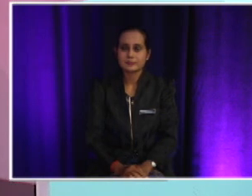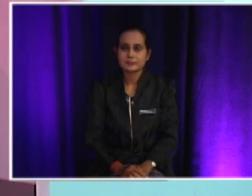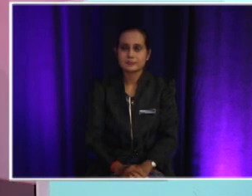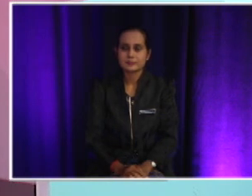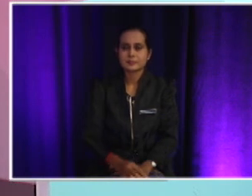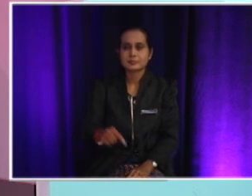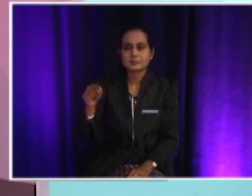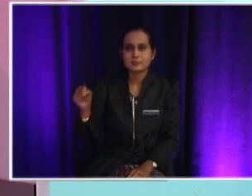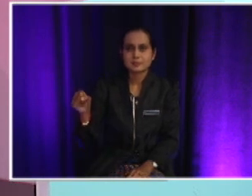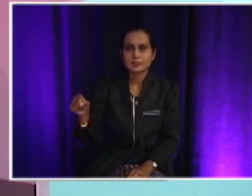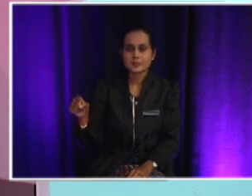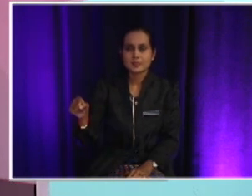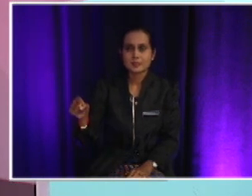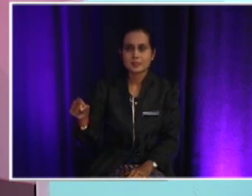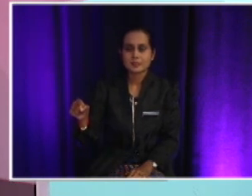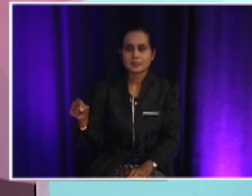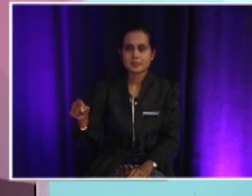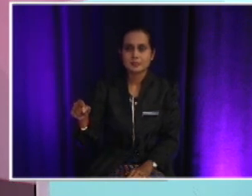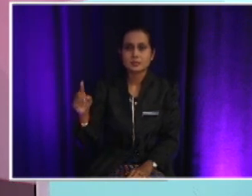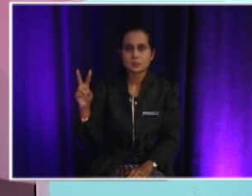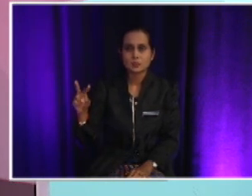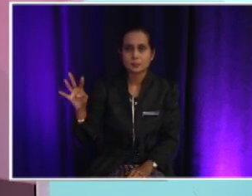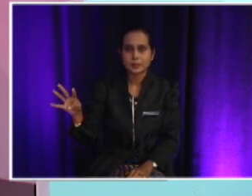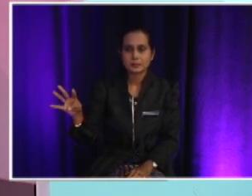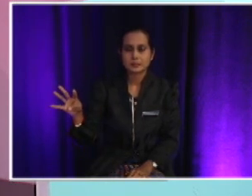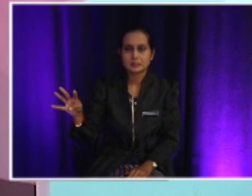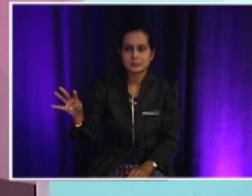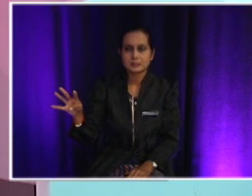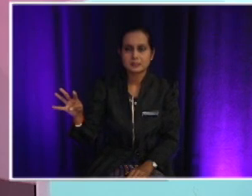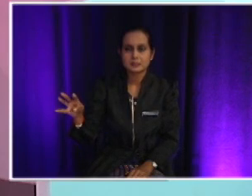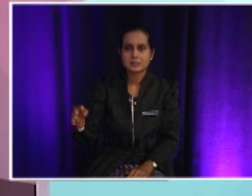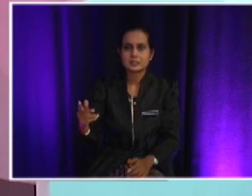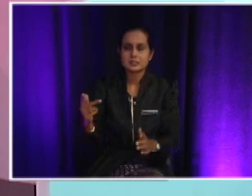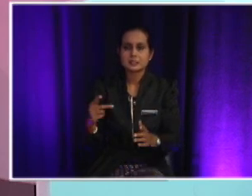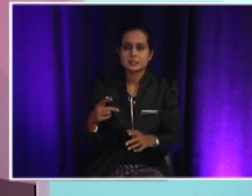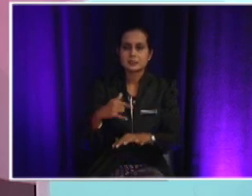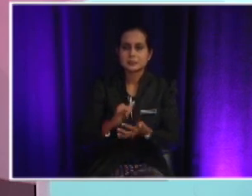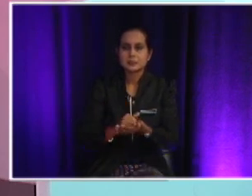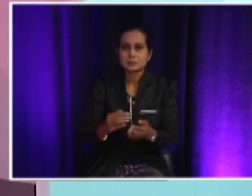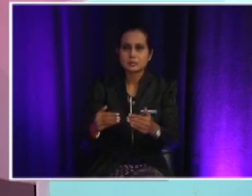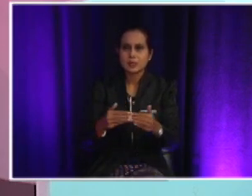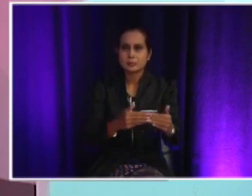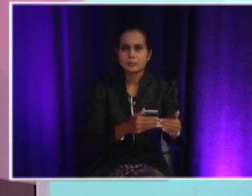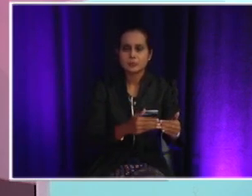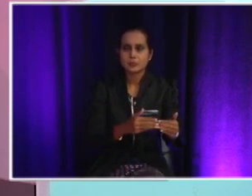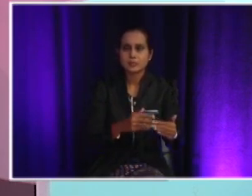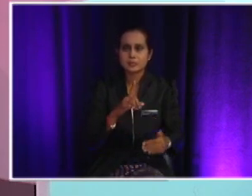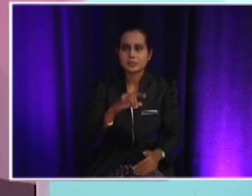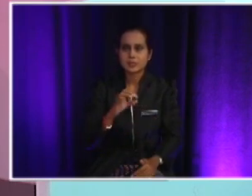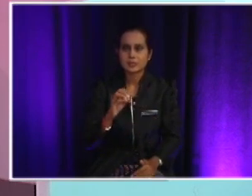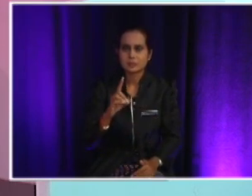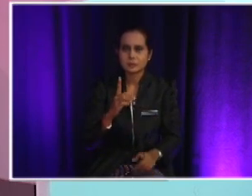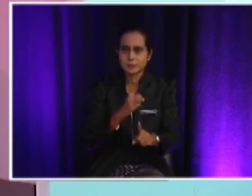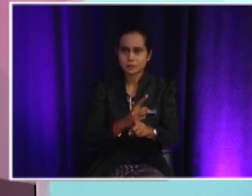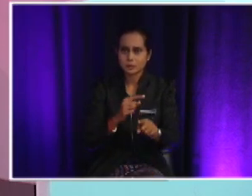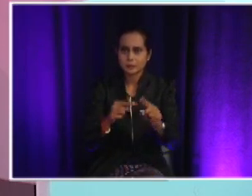Ini dah kita dah lebih kurang dah dapat 24 kan. Okey. Kemudian sini tadi kita sambungan tengok sambungan diod betul. Tapi nya